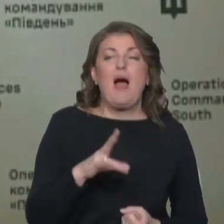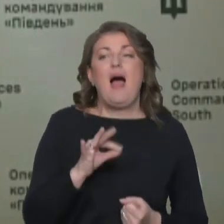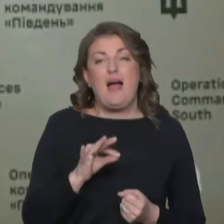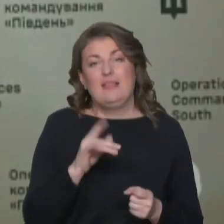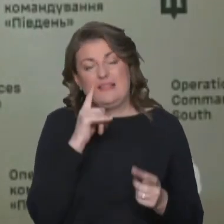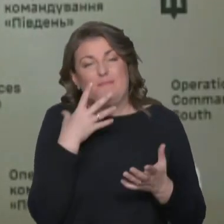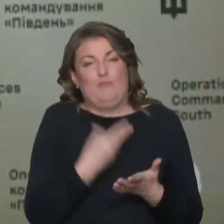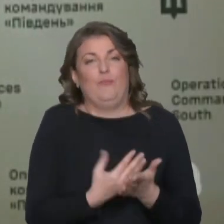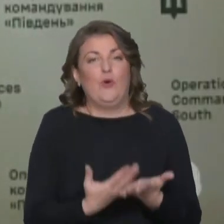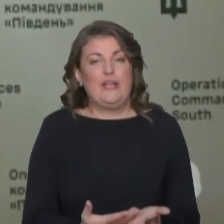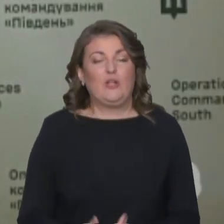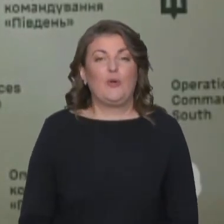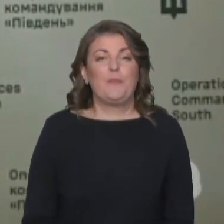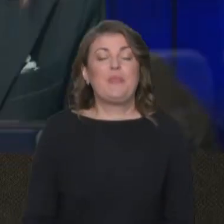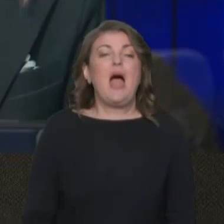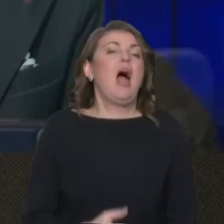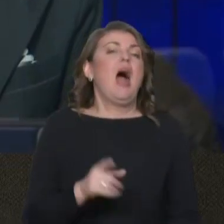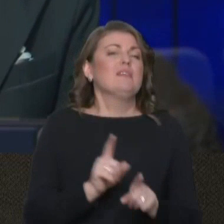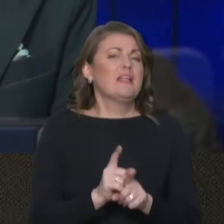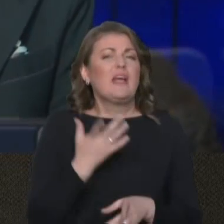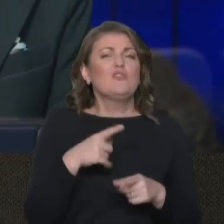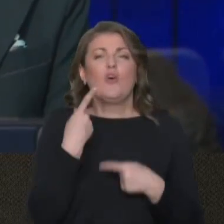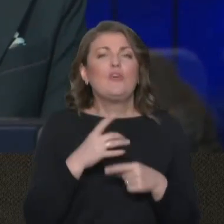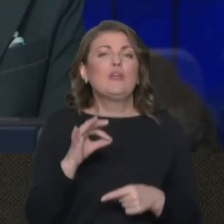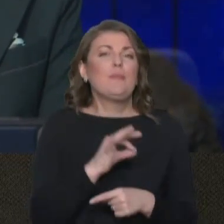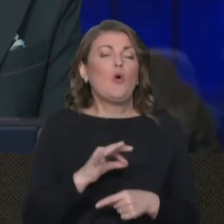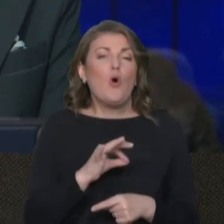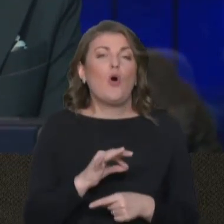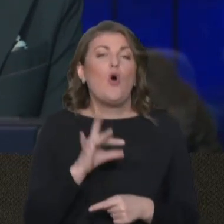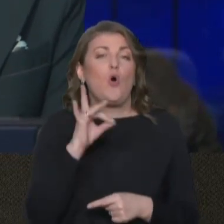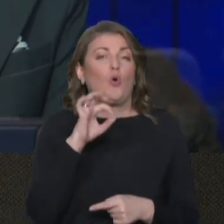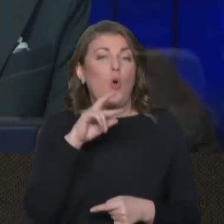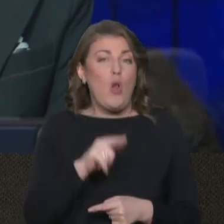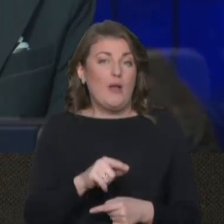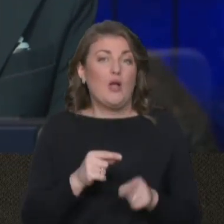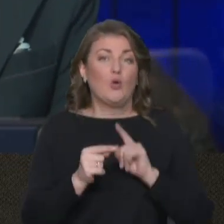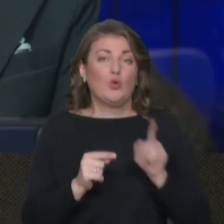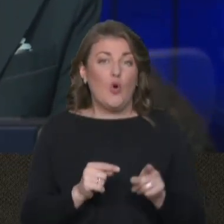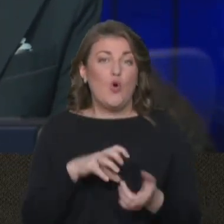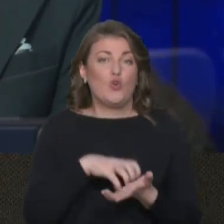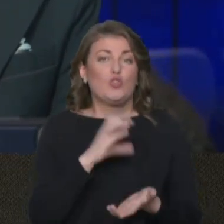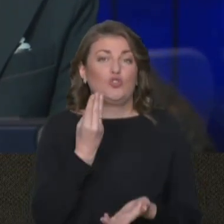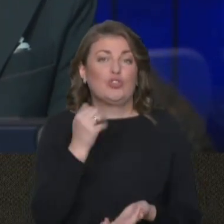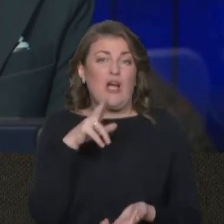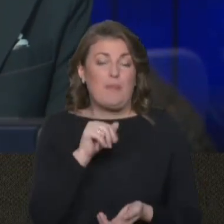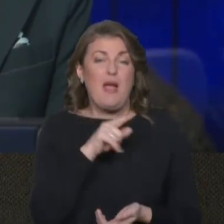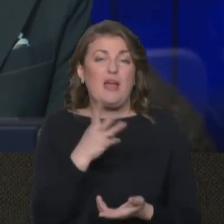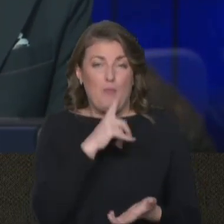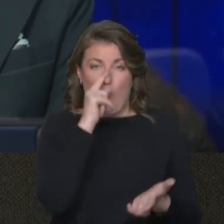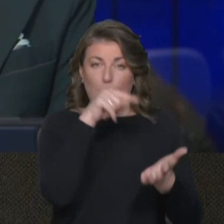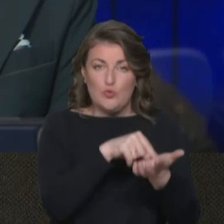своєрідно. Пані Наталя, а все-таки, якщо говорити про роль у того штабу, та, який було